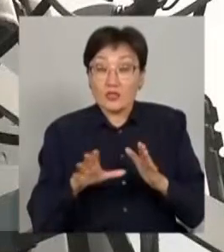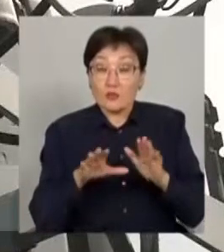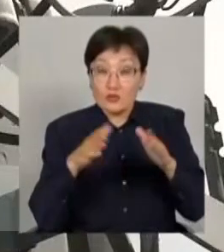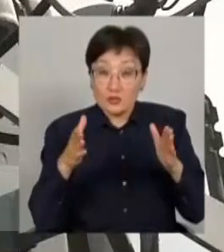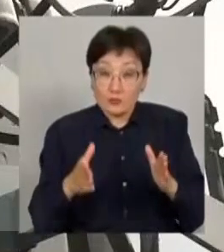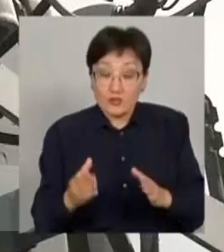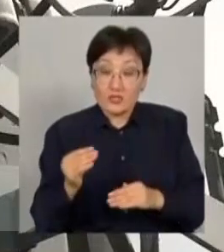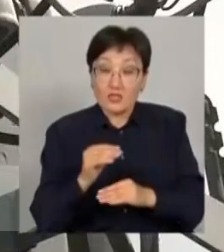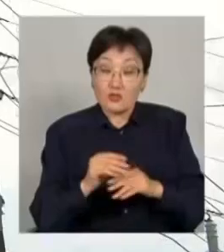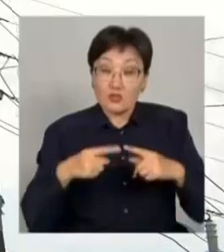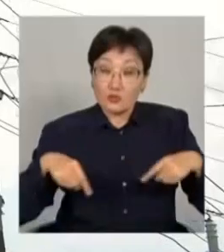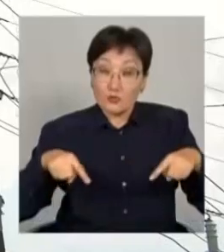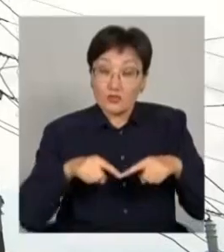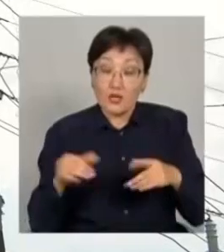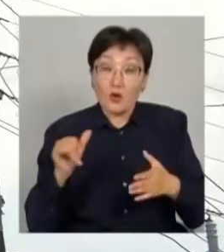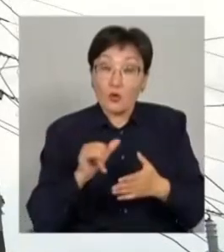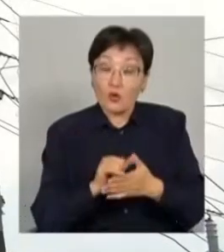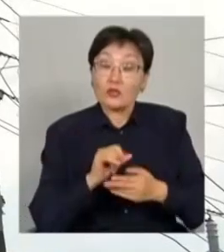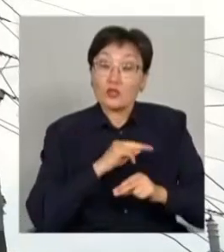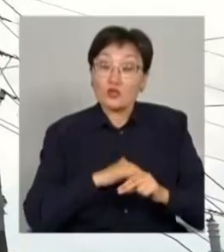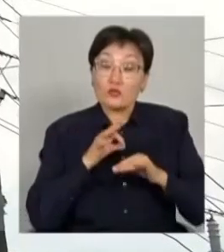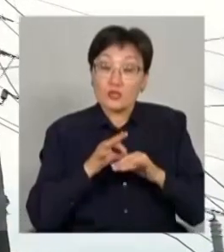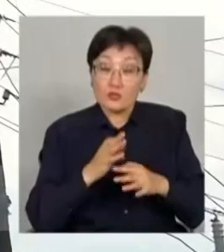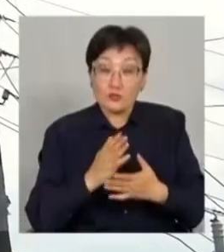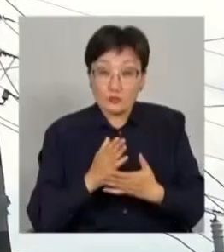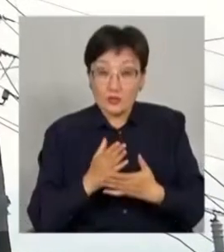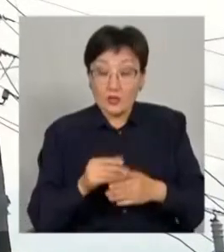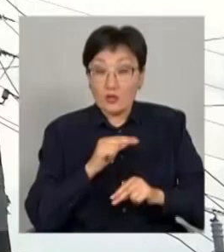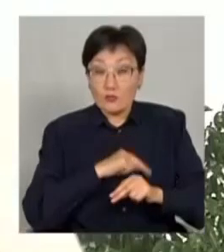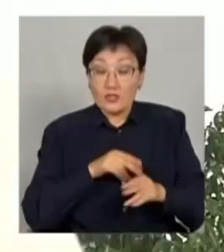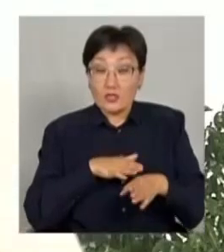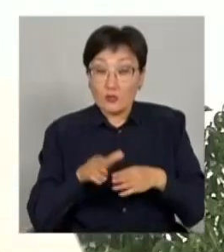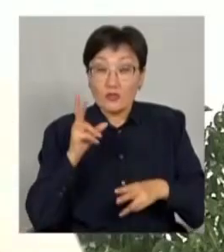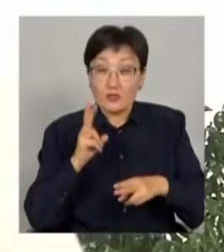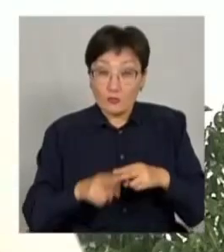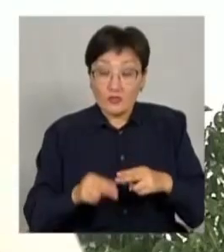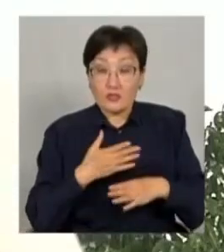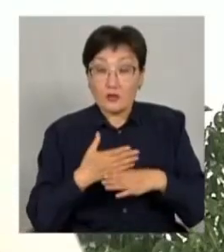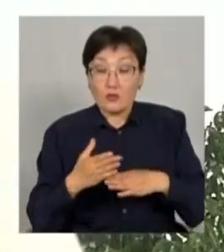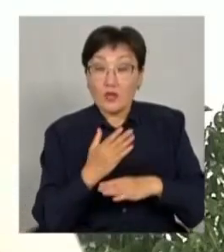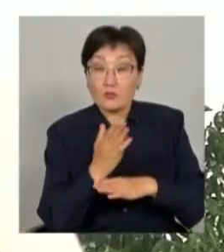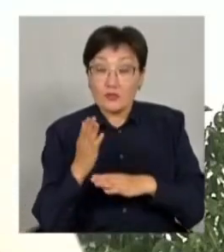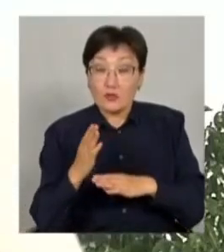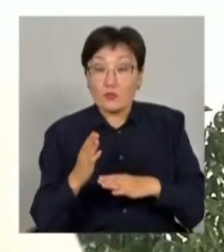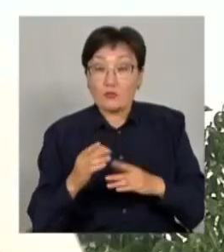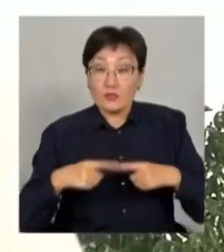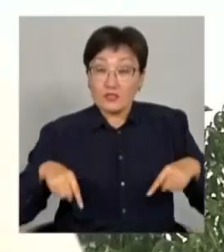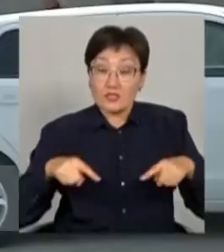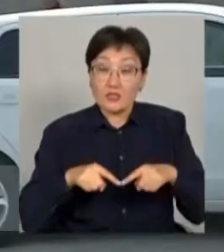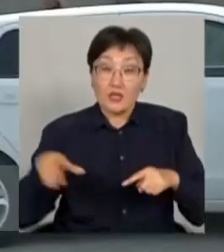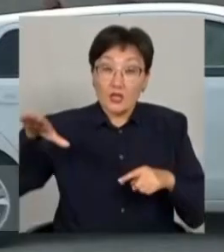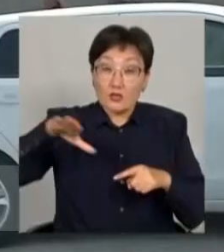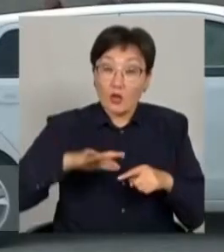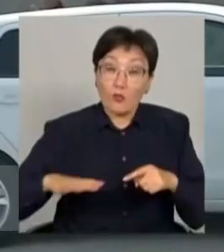трансформаторлы қосалқы станцияны орнату жұмыстары жүргізіліп жатыр екен. Жұмыс толығымен аяқталса, бау-бақша серіктестігімен тау